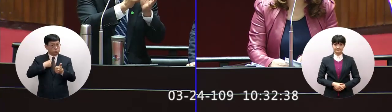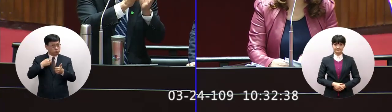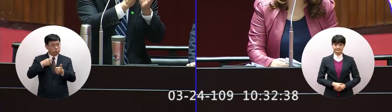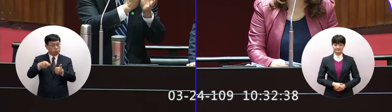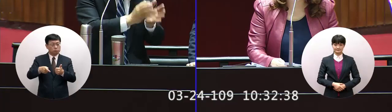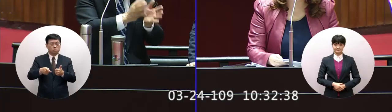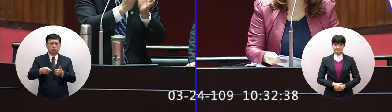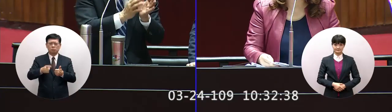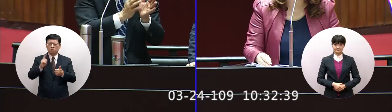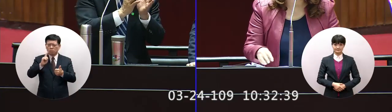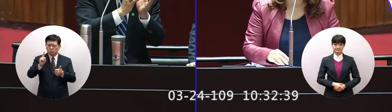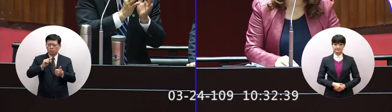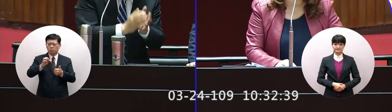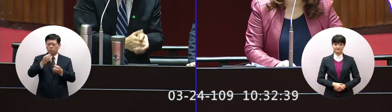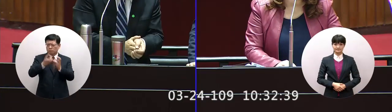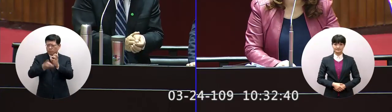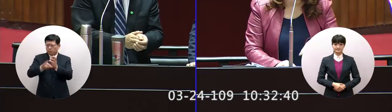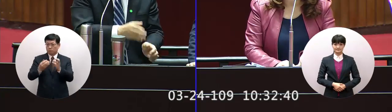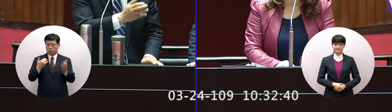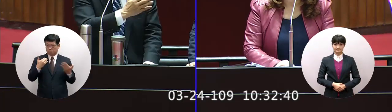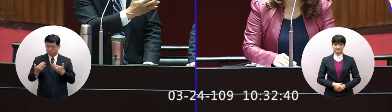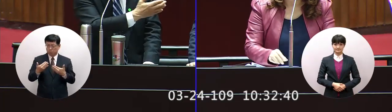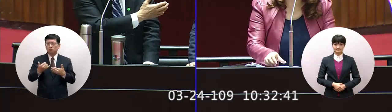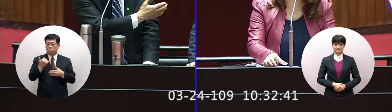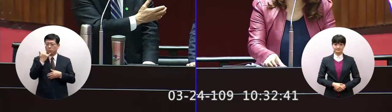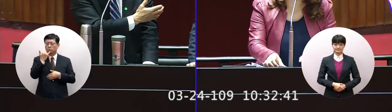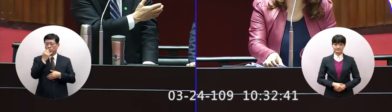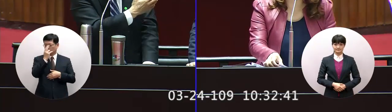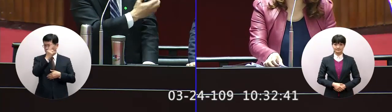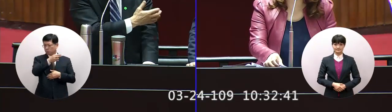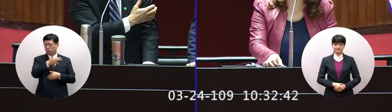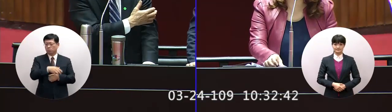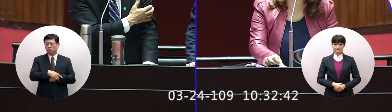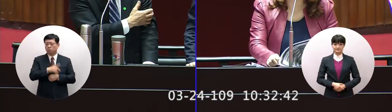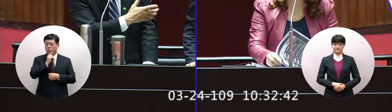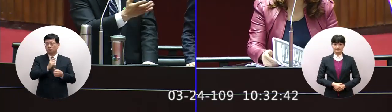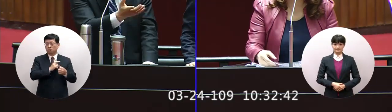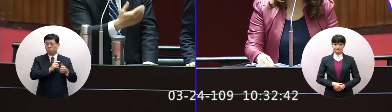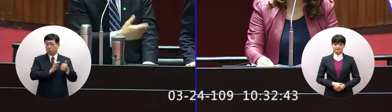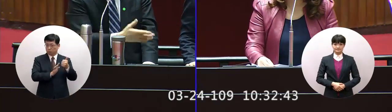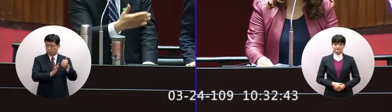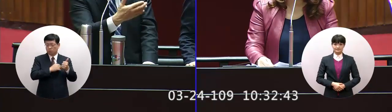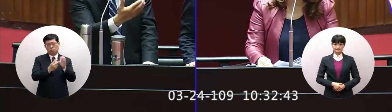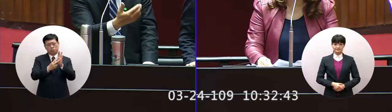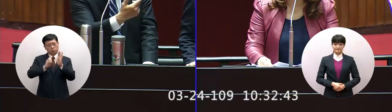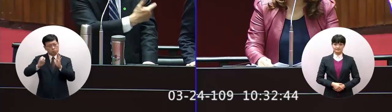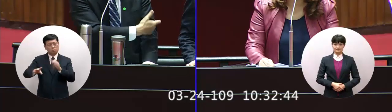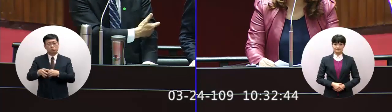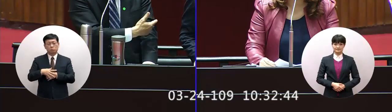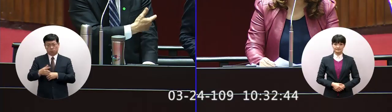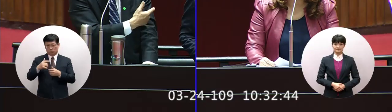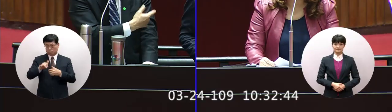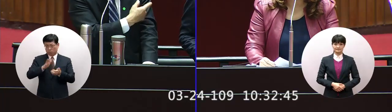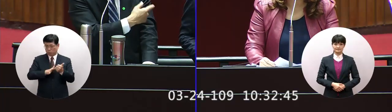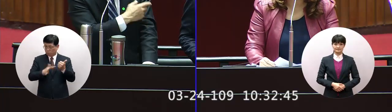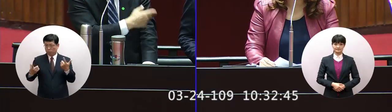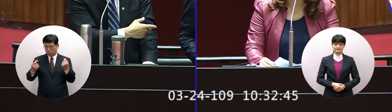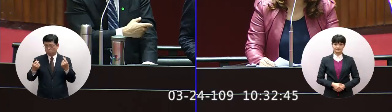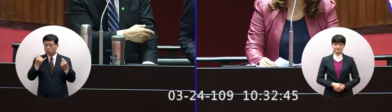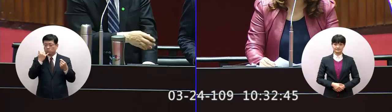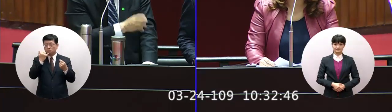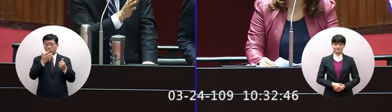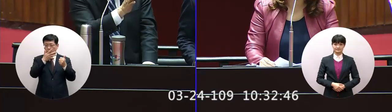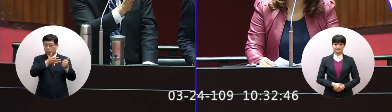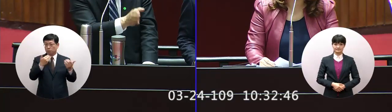道是什么具体的情况，我都可以请相关部位给你说明，委员也可以跟相关